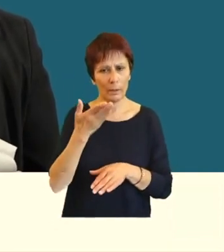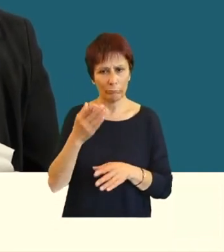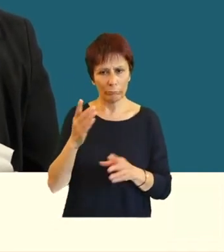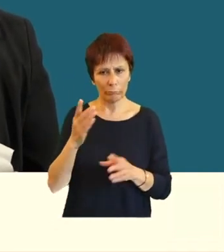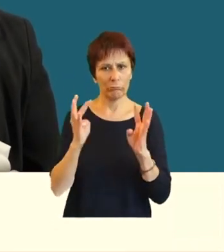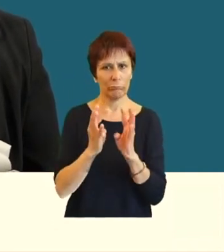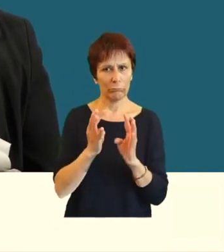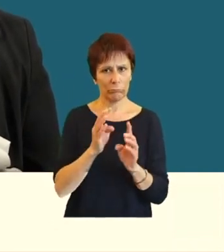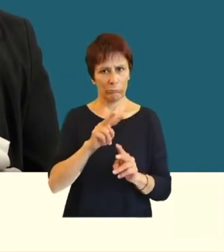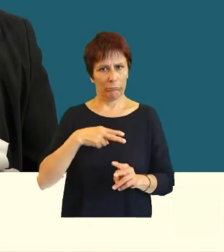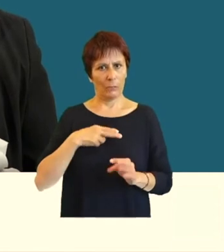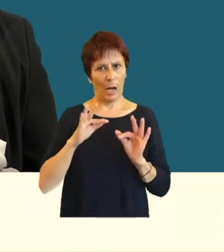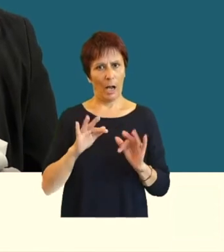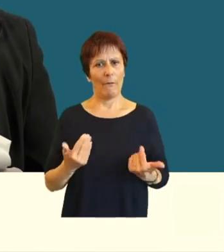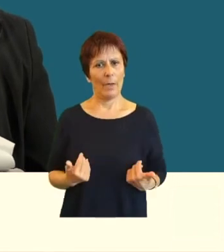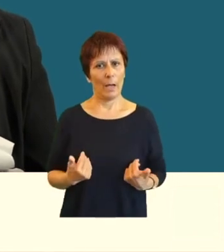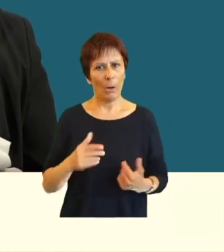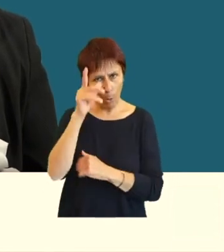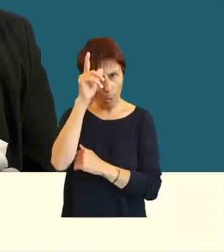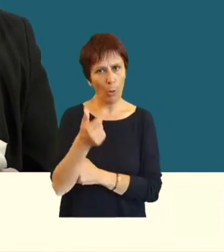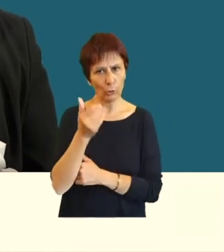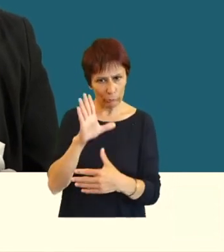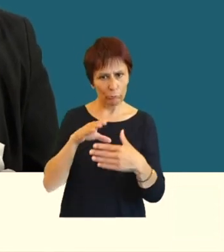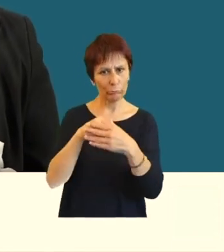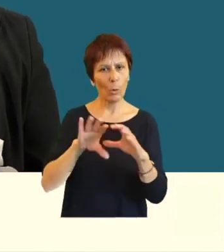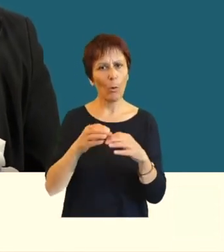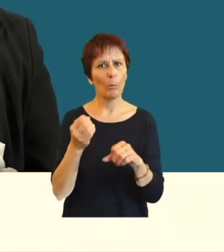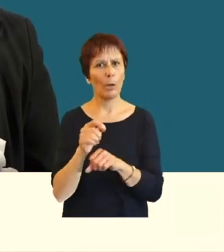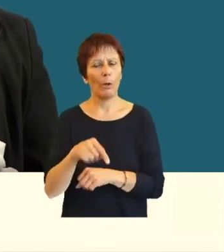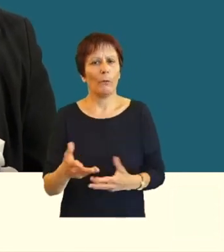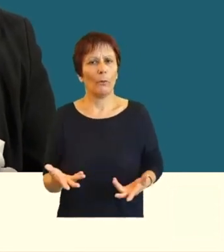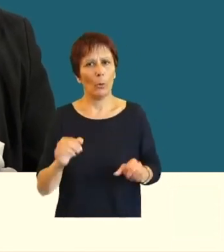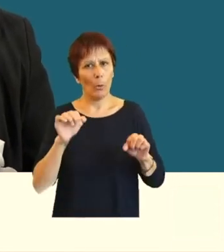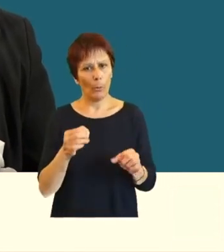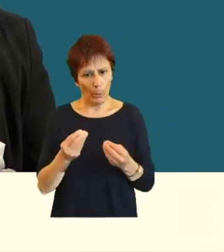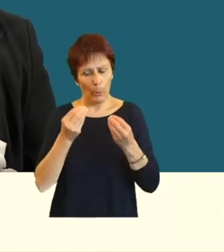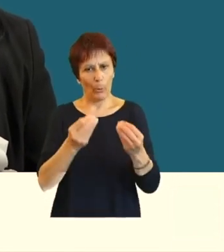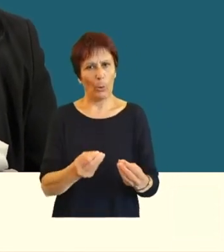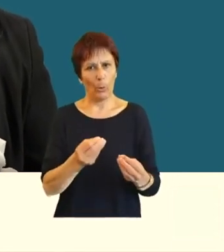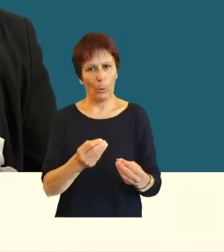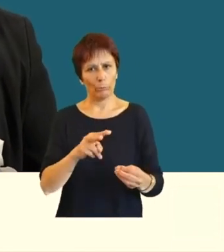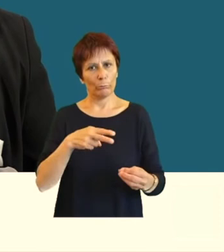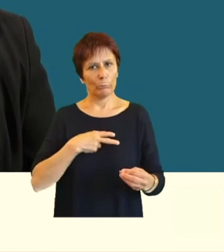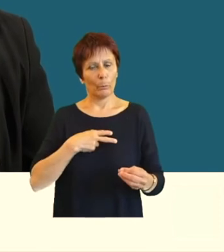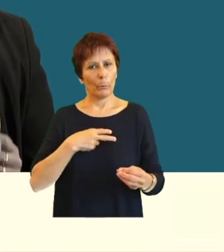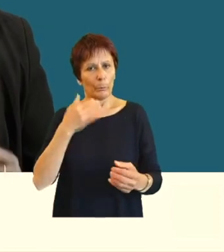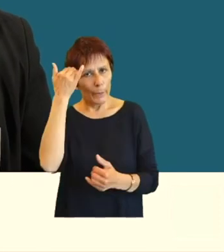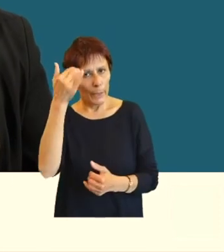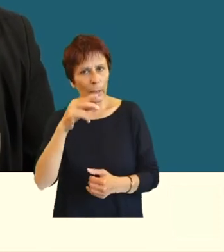concernés et il me semble qu'il serait logique de nous inclure dans ce groupe de travail afin que nous puissions apporter notre propre éclairage sur la question.